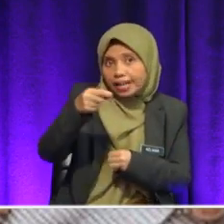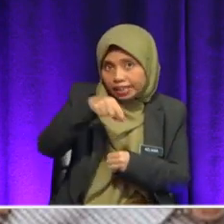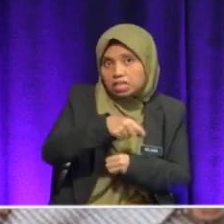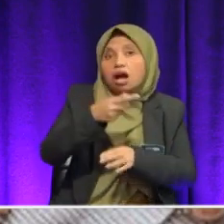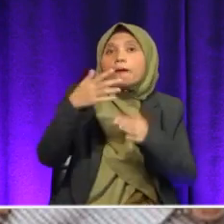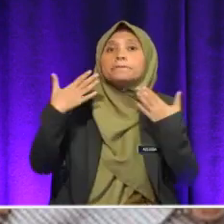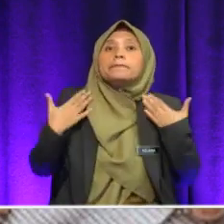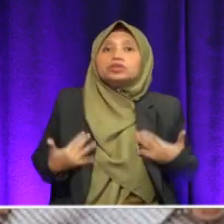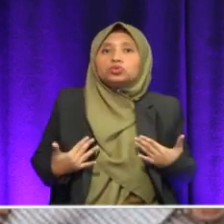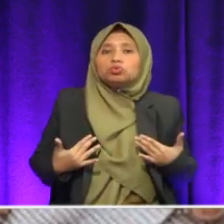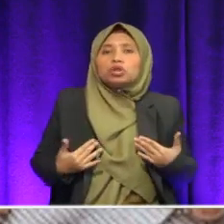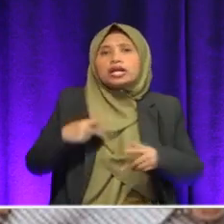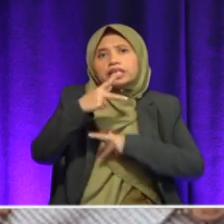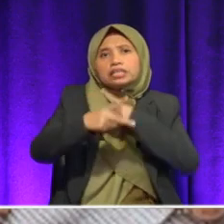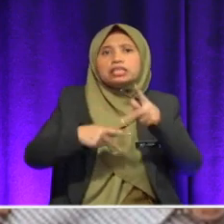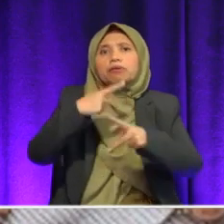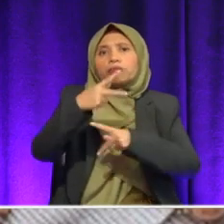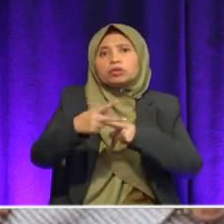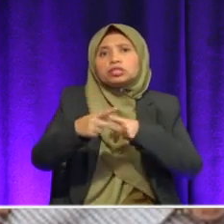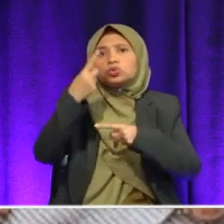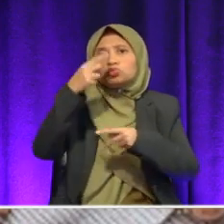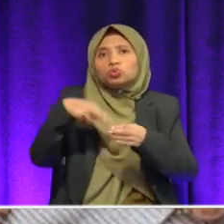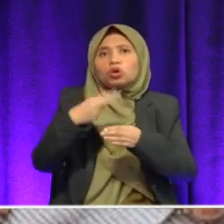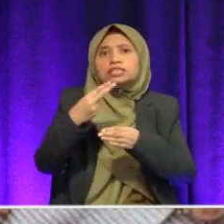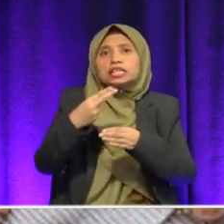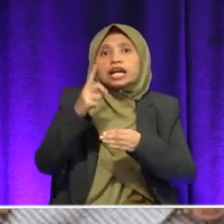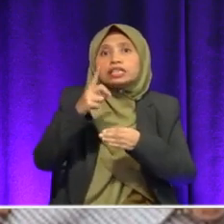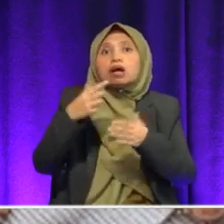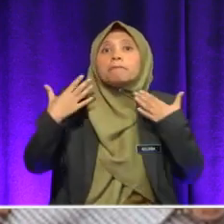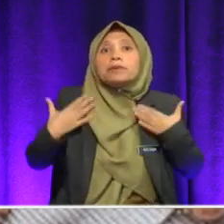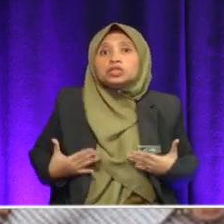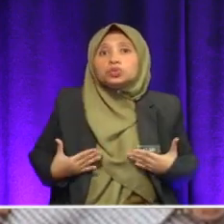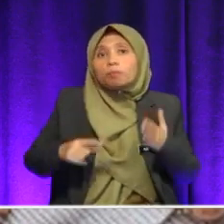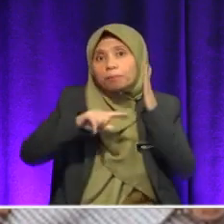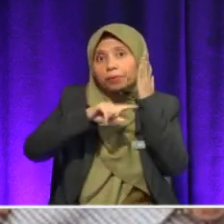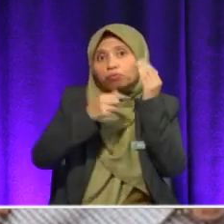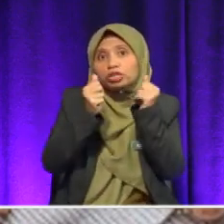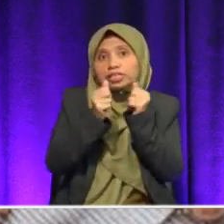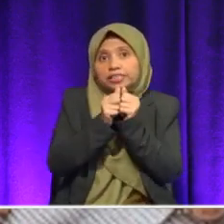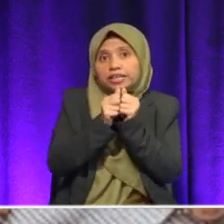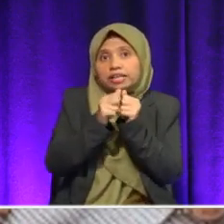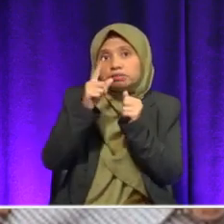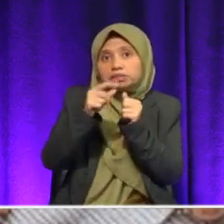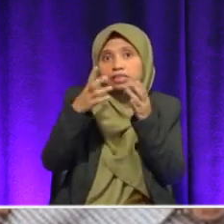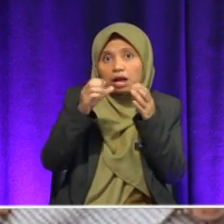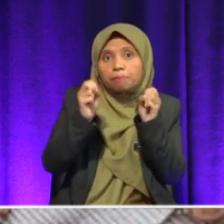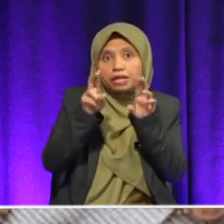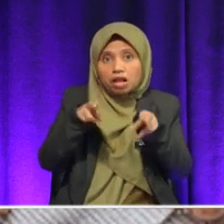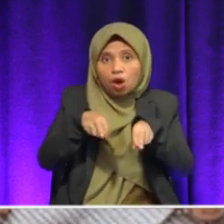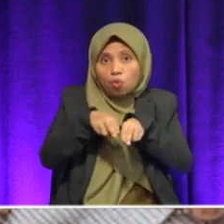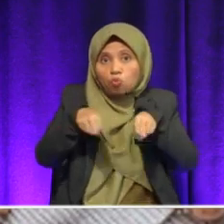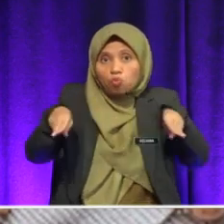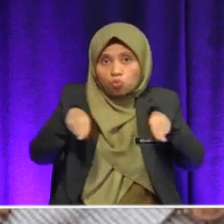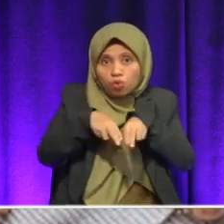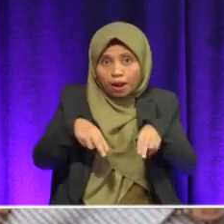adalah proses-proses dalam menghasilkan satu pakaian tuh Bermuda dengan misti ambil ukuran badan kotak